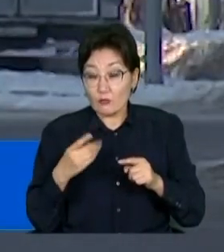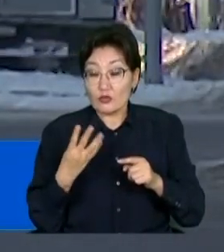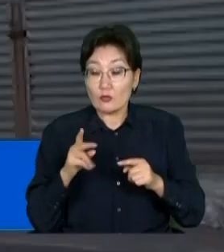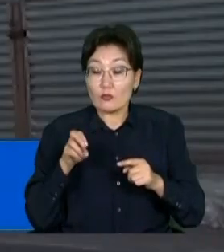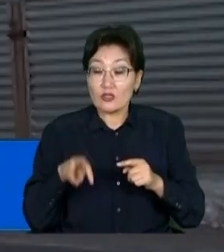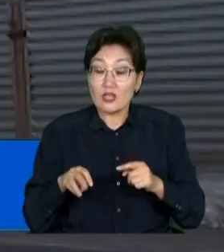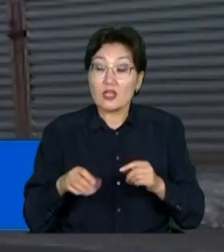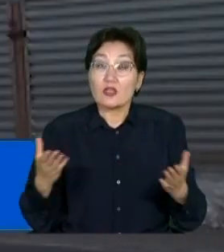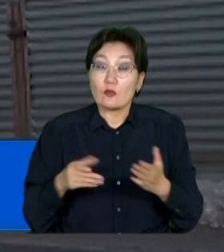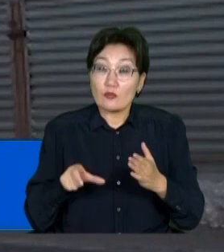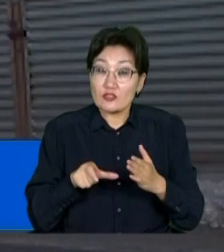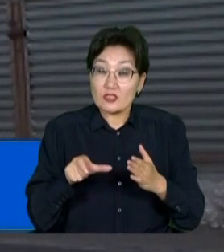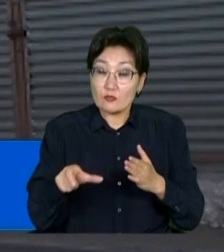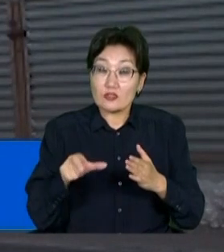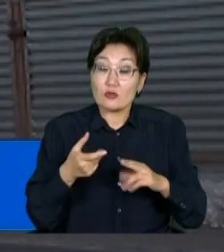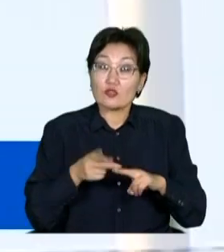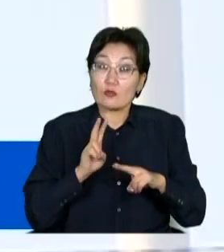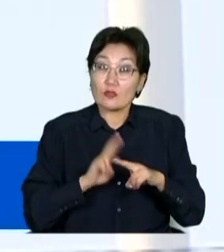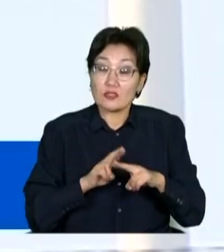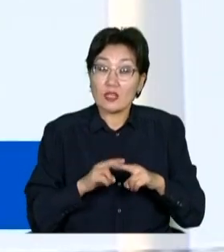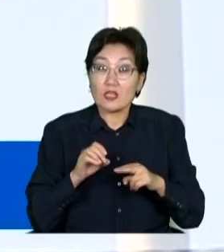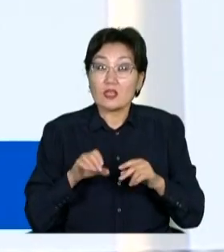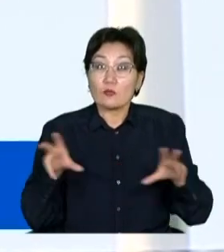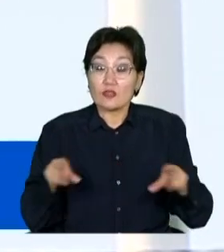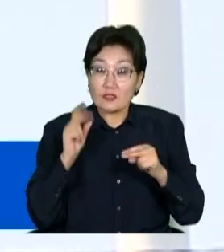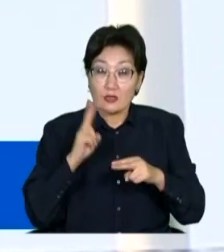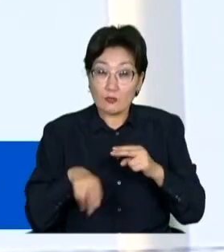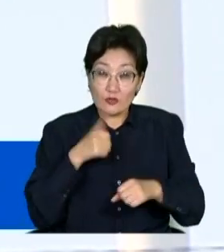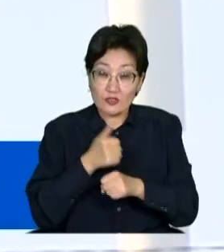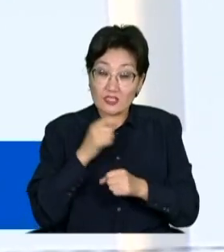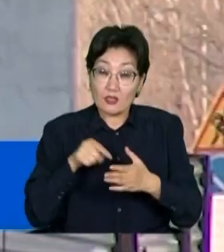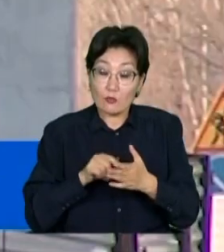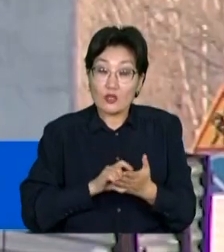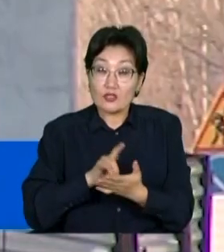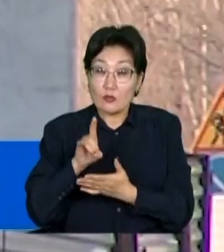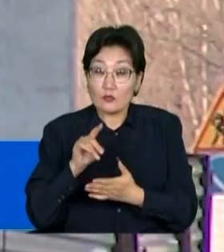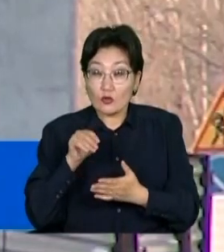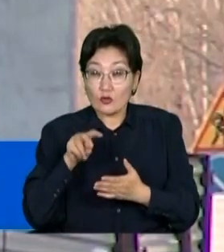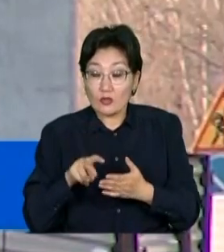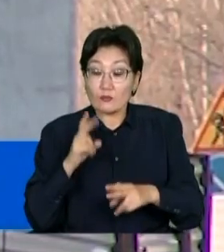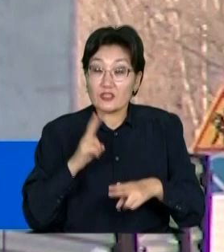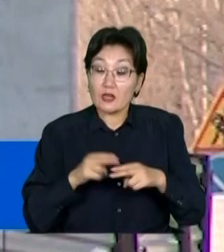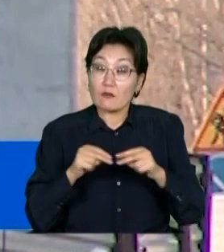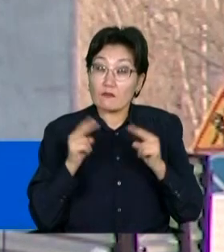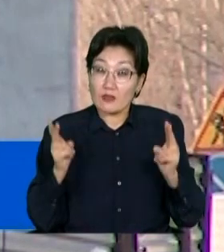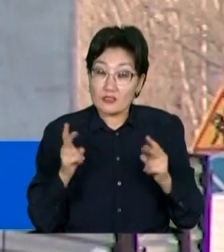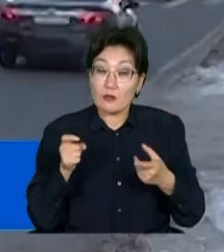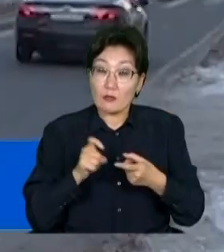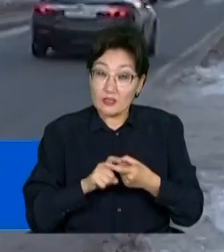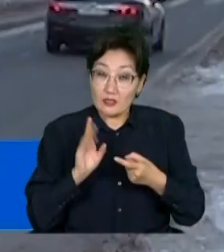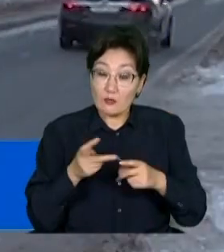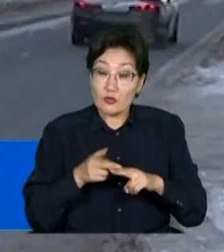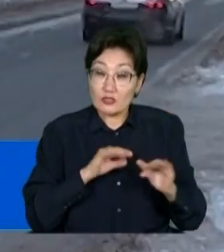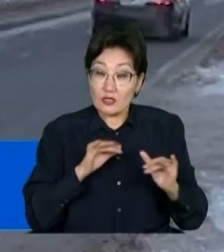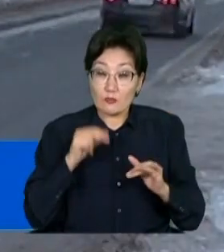Жеңіл рельсті трамвай желісі бұл жолы сәтті аяқталса, бас қаладағы әуежай мен нұрлы жол теміржол вокзалы залын байланыстырмақ. Бұл